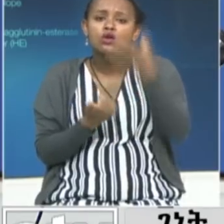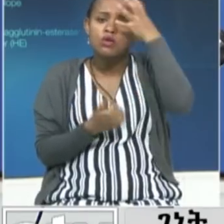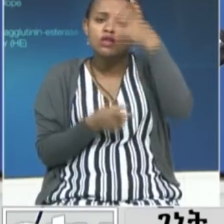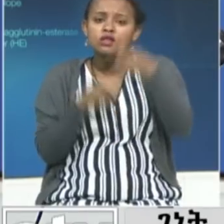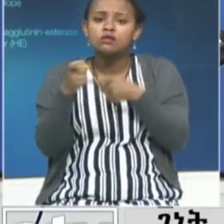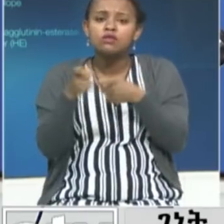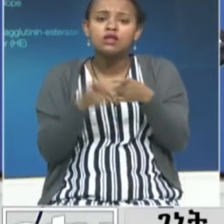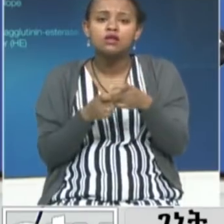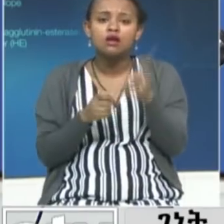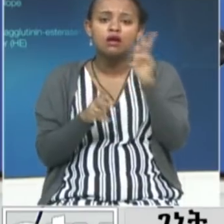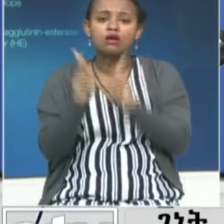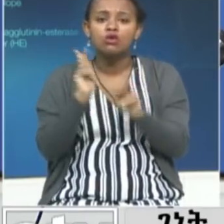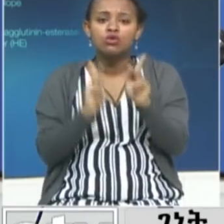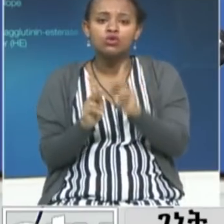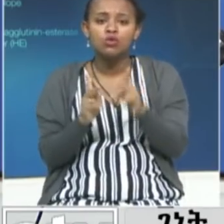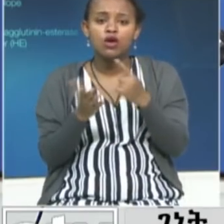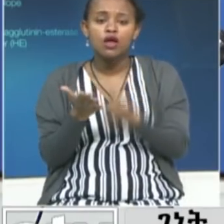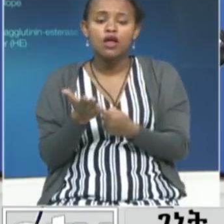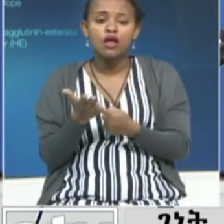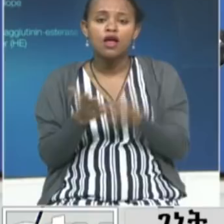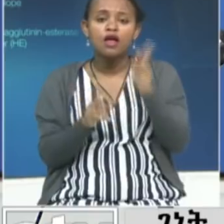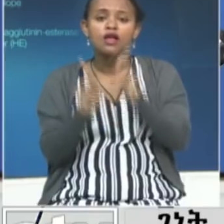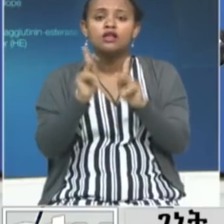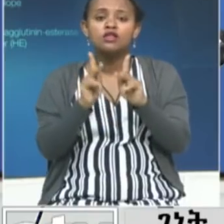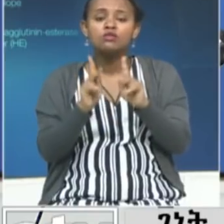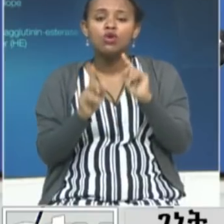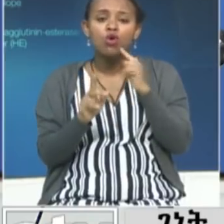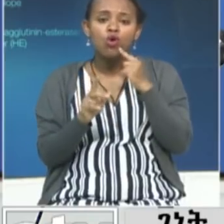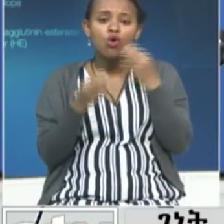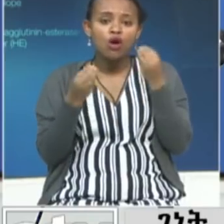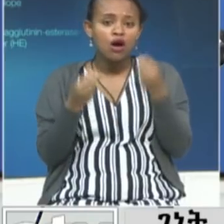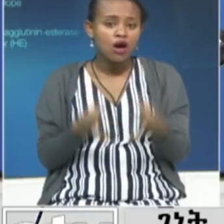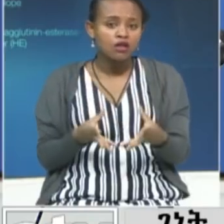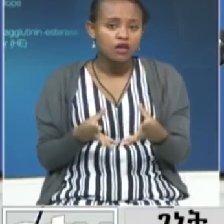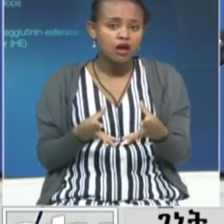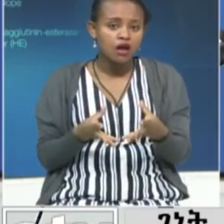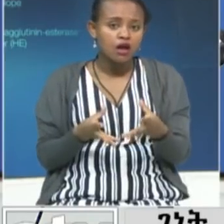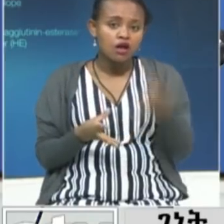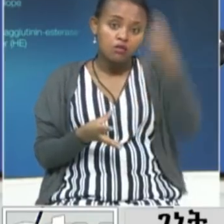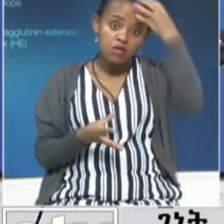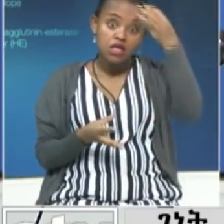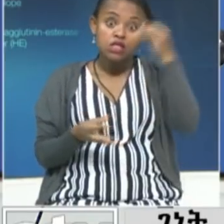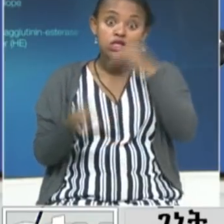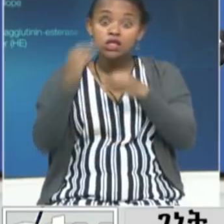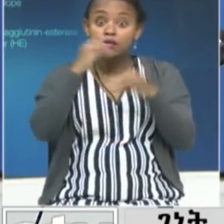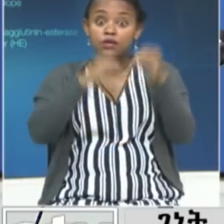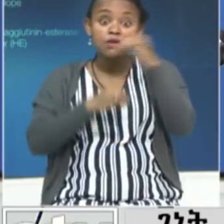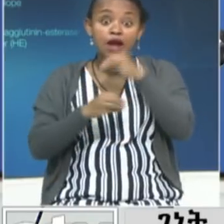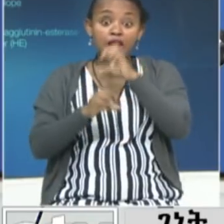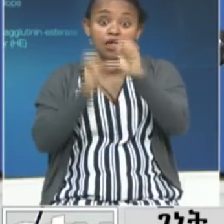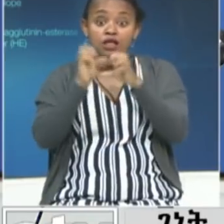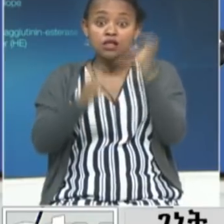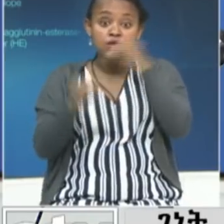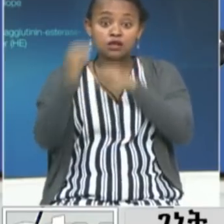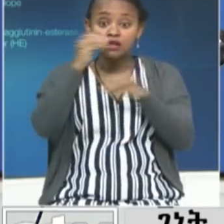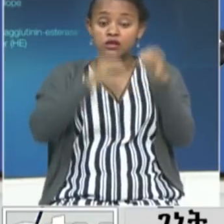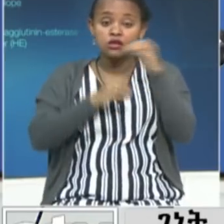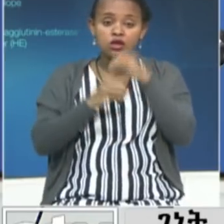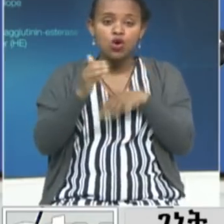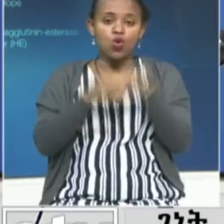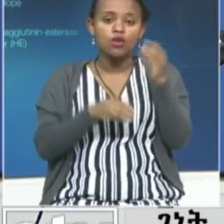ሌላው ነገር ደግሞ ይሄ ህዝብ እኮ ካጣ ምንላቆጣ መንግስትን ይበላው ይበላናል። እርስ በርስ ነው